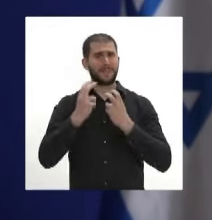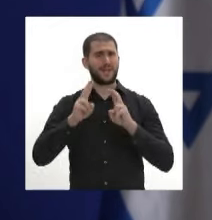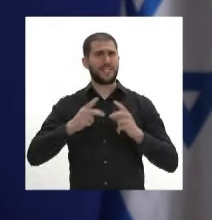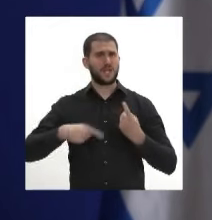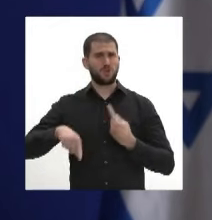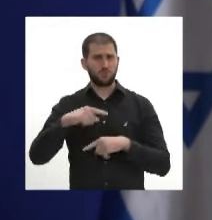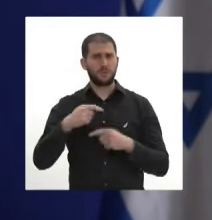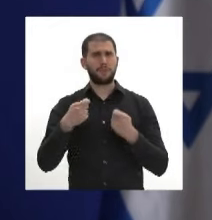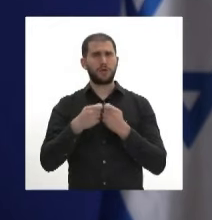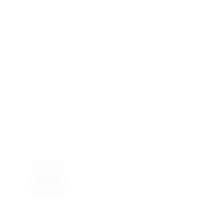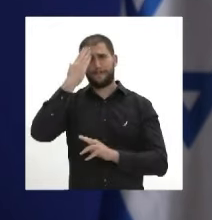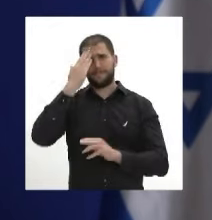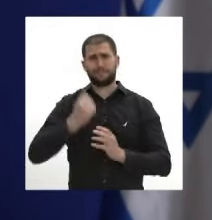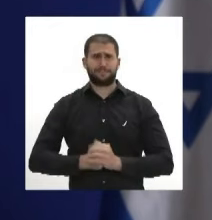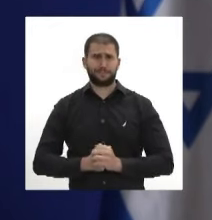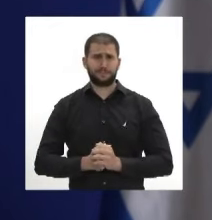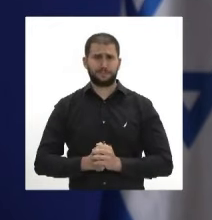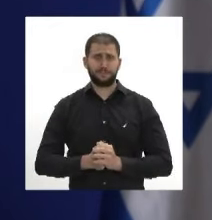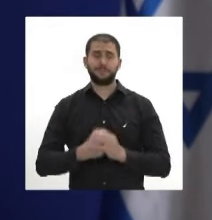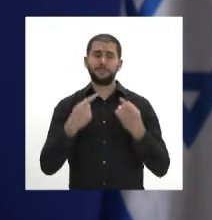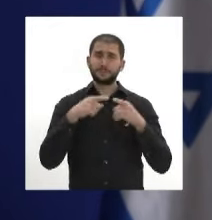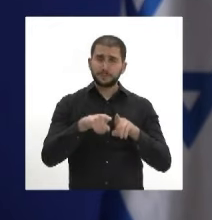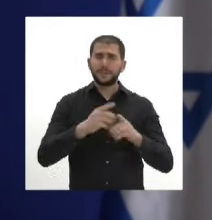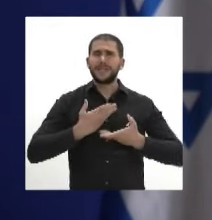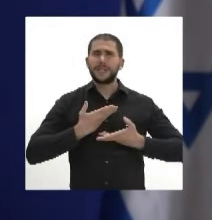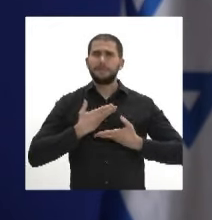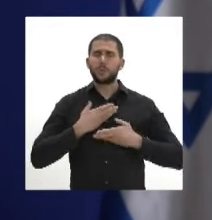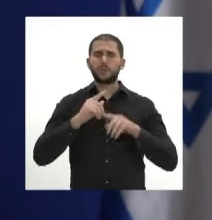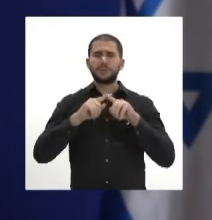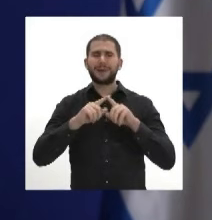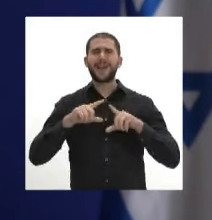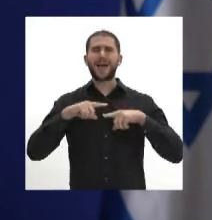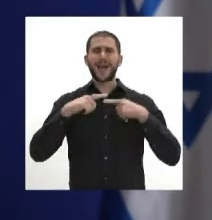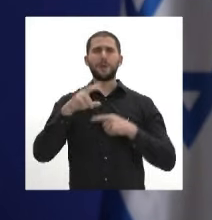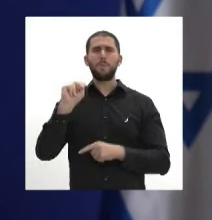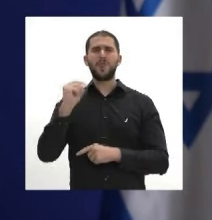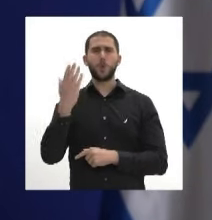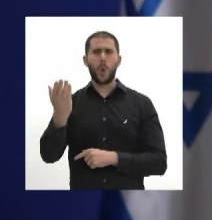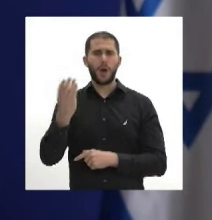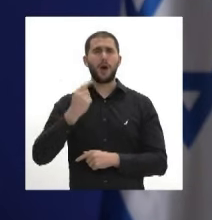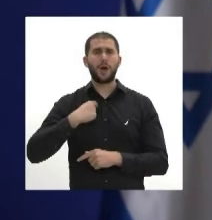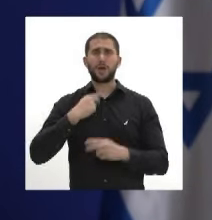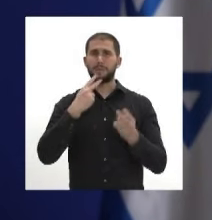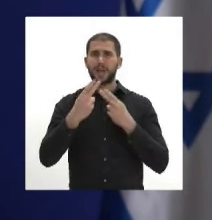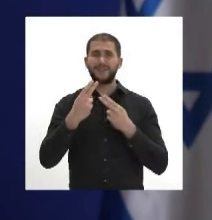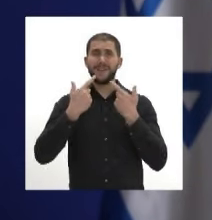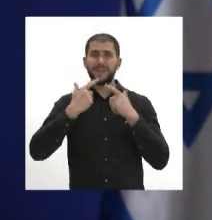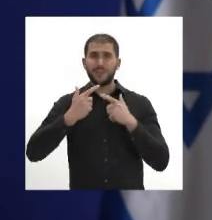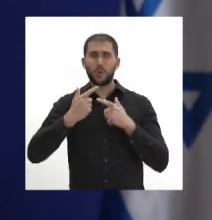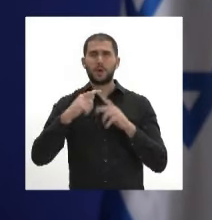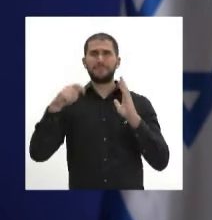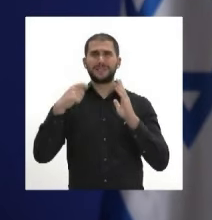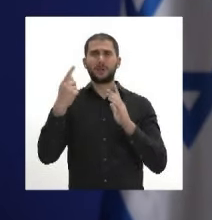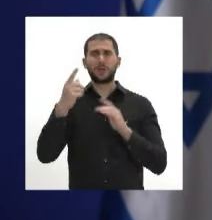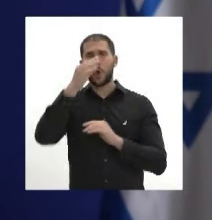לרשותנו אודות אותם אירועים. לצד זאת, שקיבלנו עוד חיים מנועה, אני מתייחס לתיאור שעולה מהסרטון